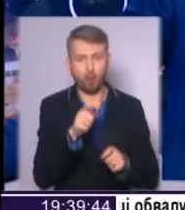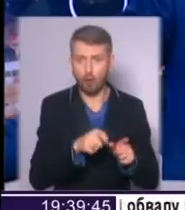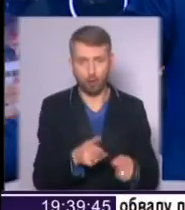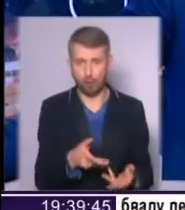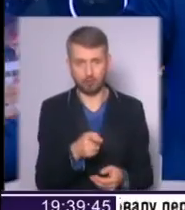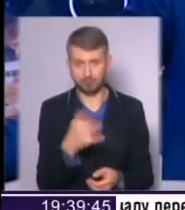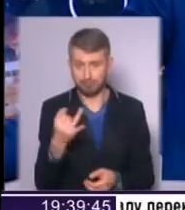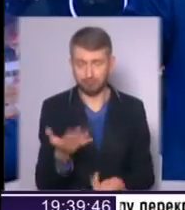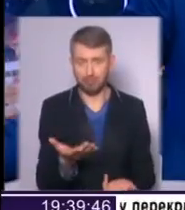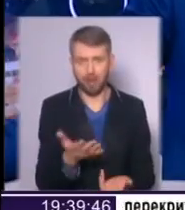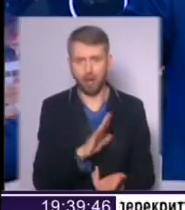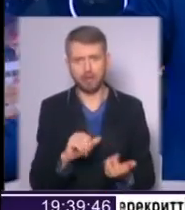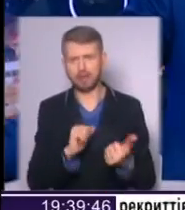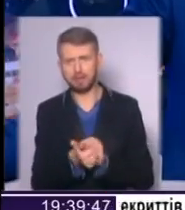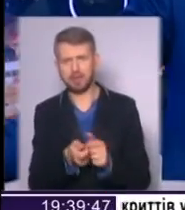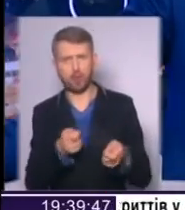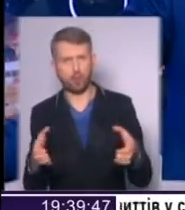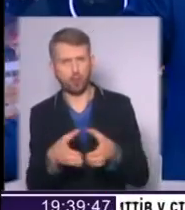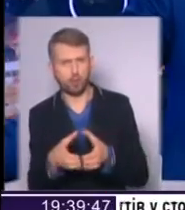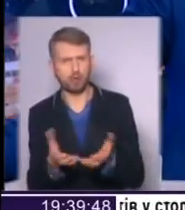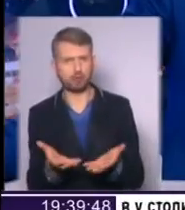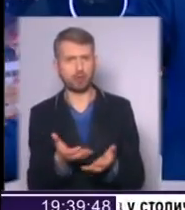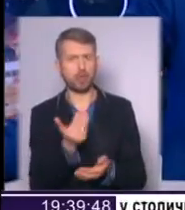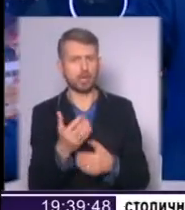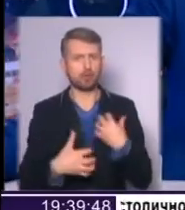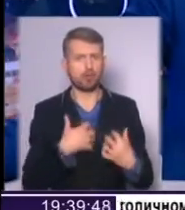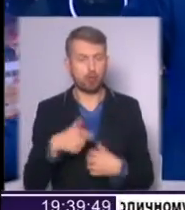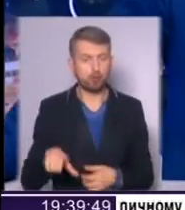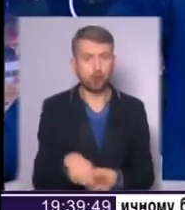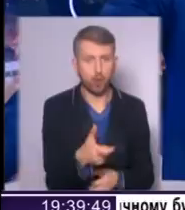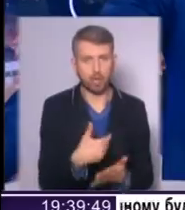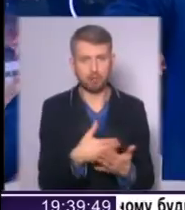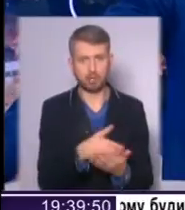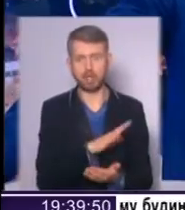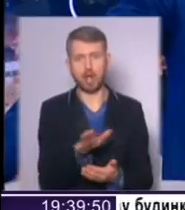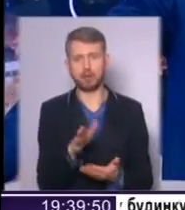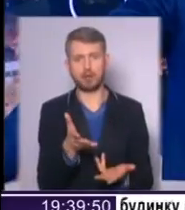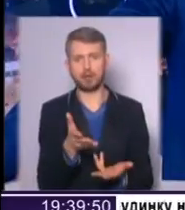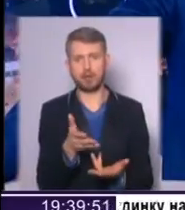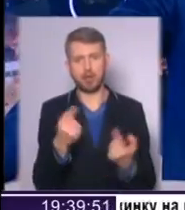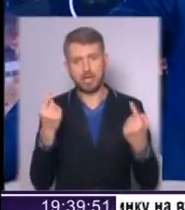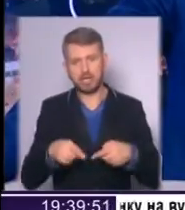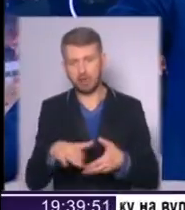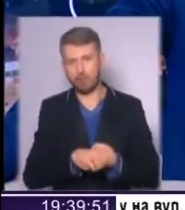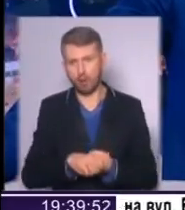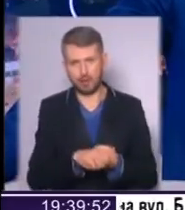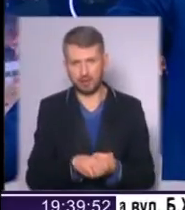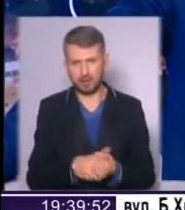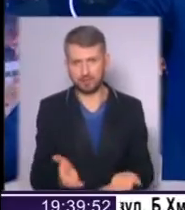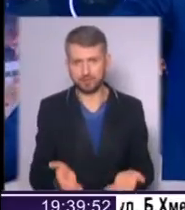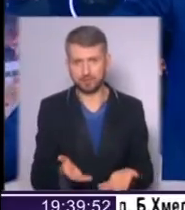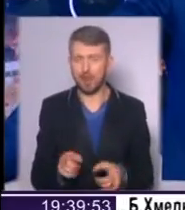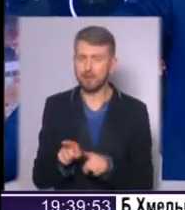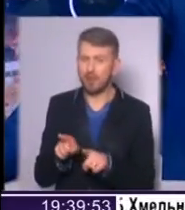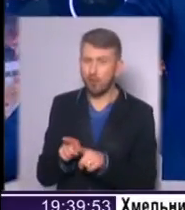випадку ні зміна уряду, ну, ні, їх турбують дороги, наприклад, ані криза в коаліції. Ну, це все одно воно десь